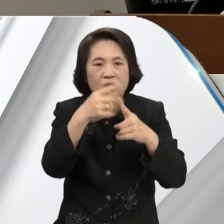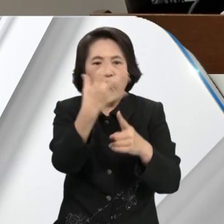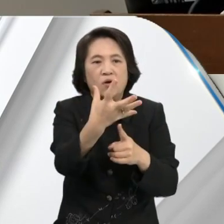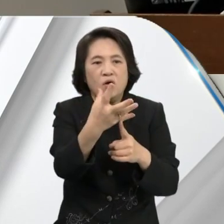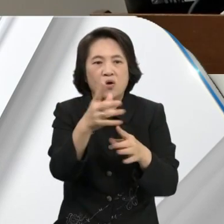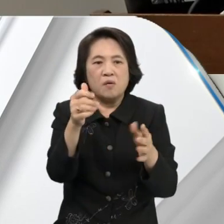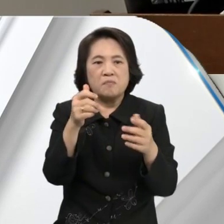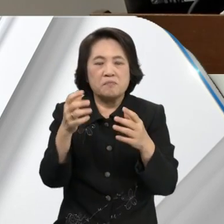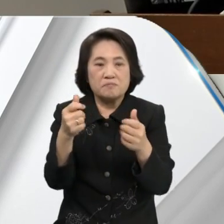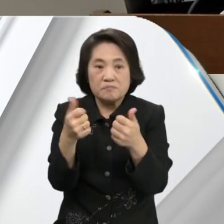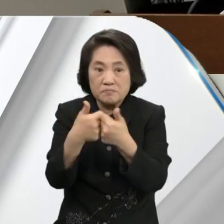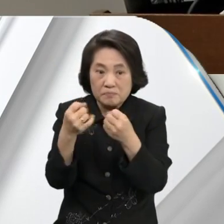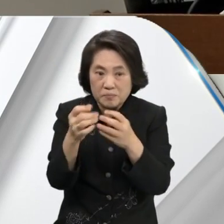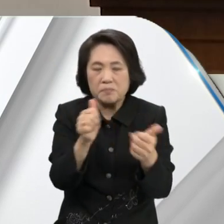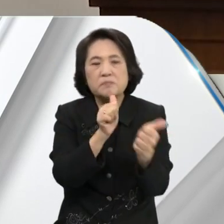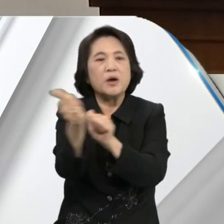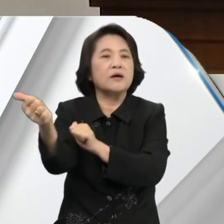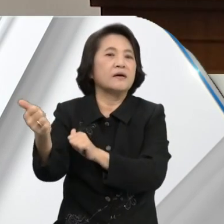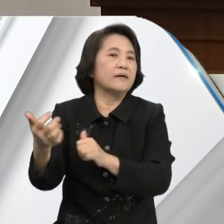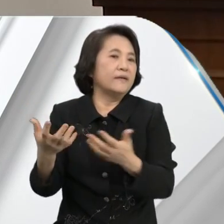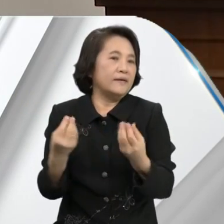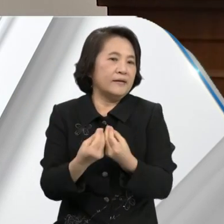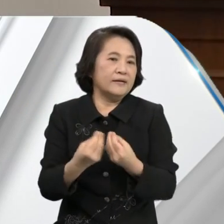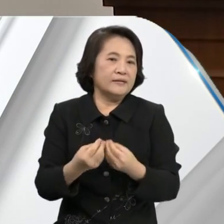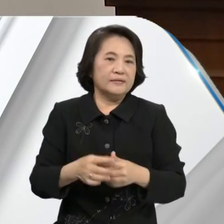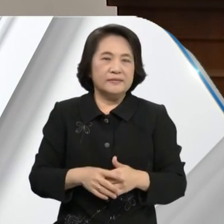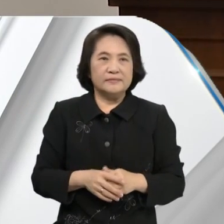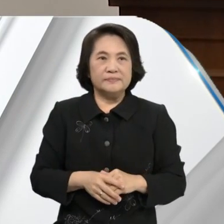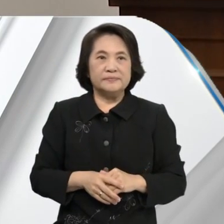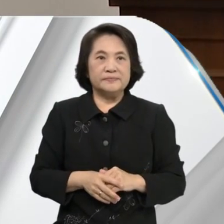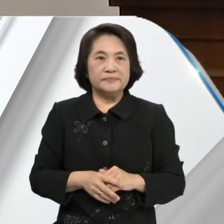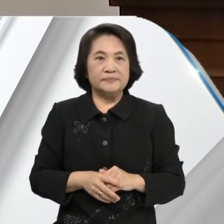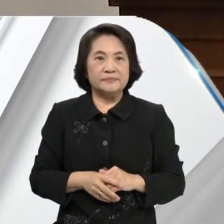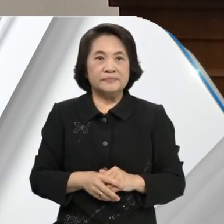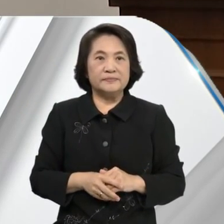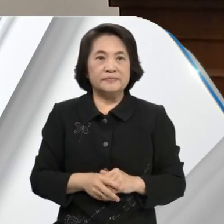下，临时提案没通过。黑新闻，反共人气李林，台北报道。